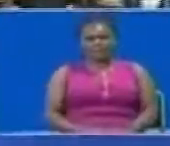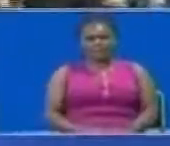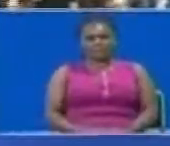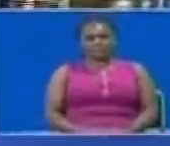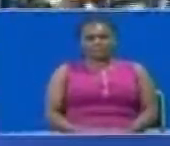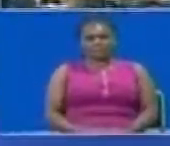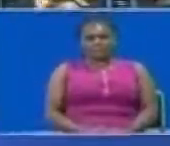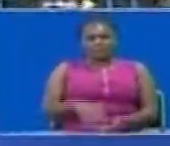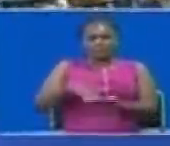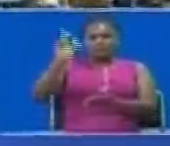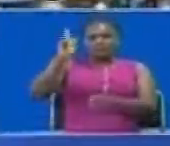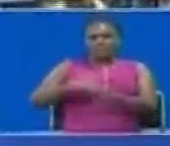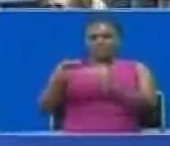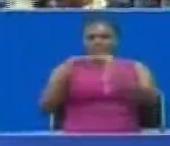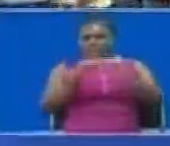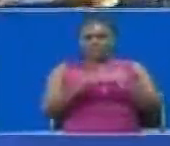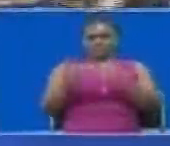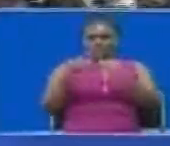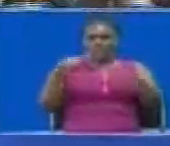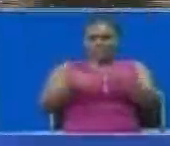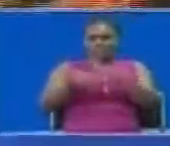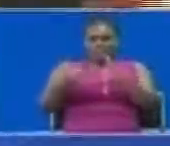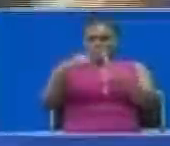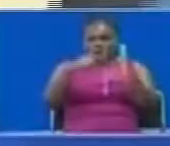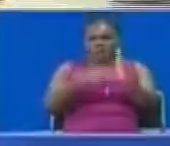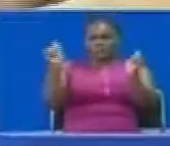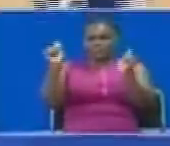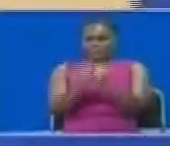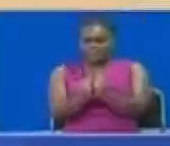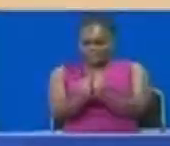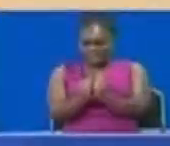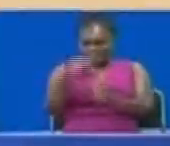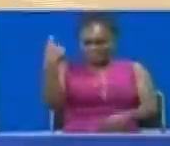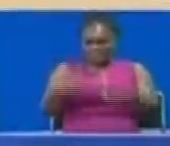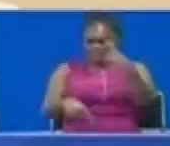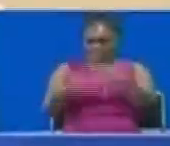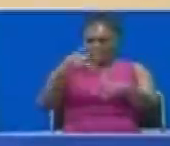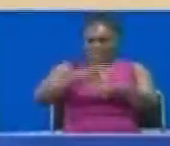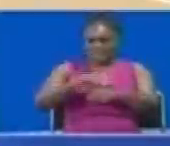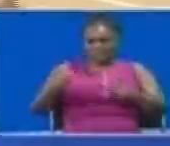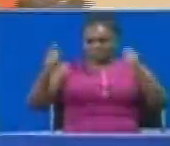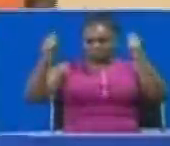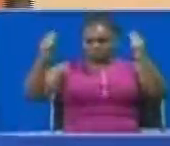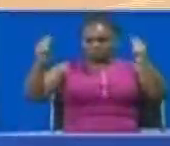Katika kipindi cha ziada, Equity walitia kimiani alama 10 dhidi ya 5 za KPA na kuibuka na ushindi wa mechi